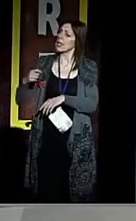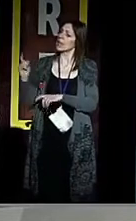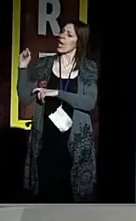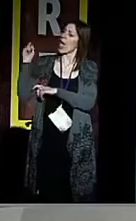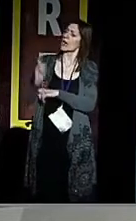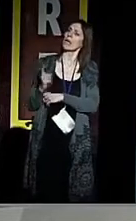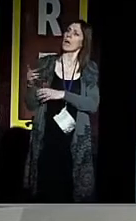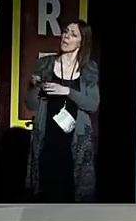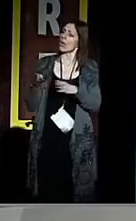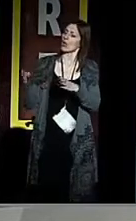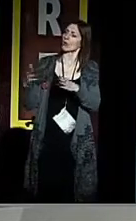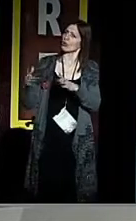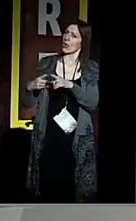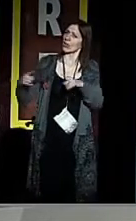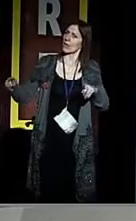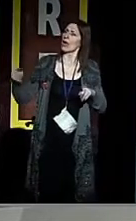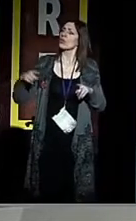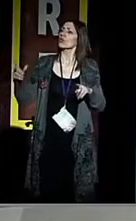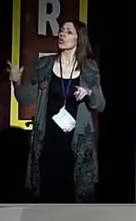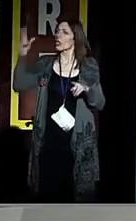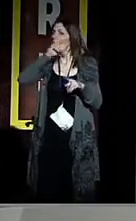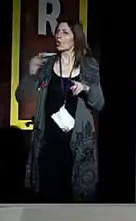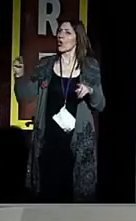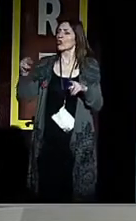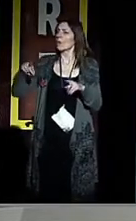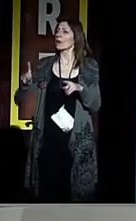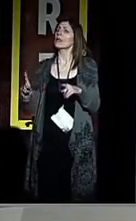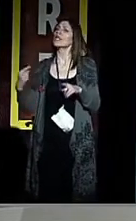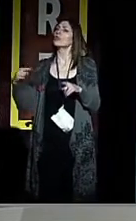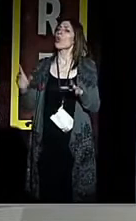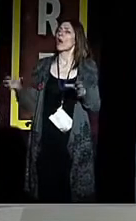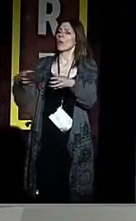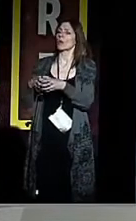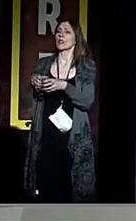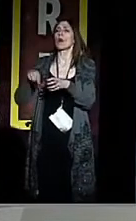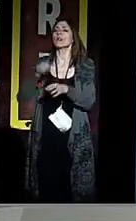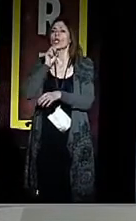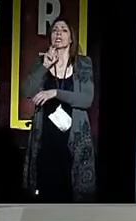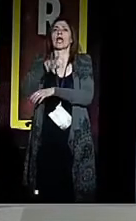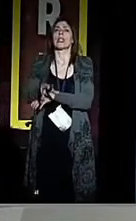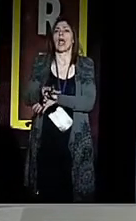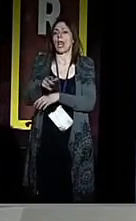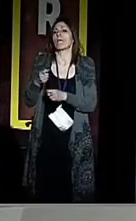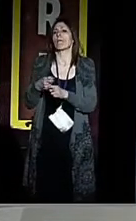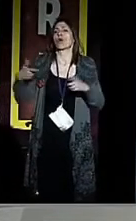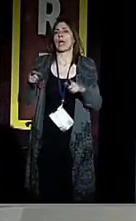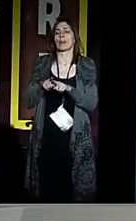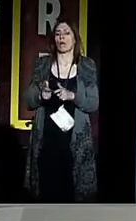ma che riconosce oggi nel Partito Democratico la sua comunità. È un segnale importante di